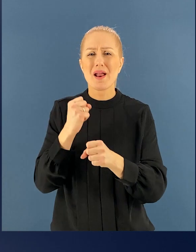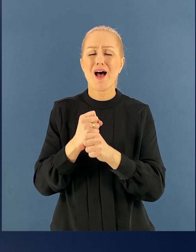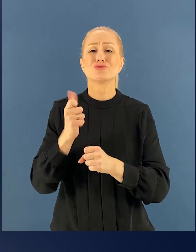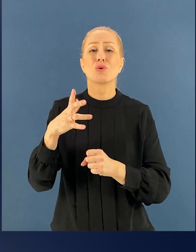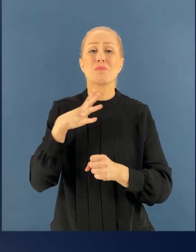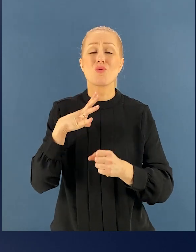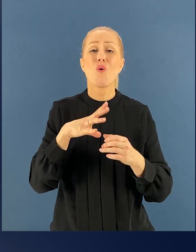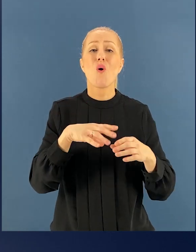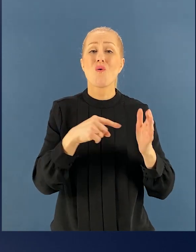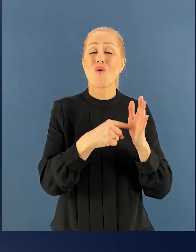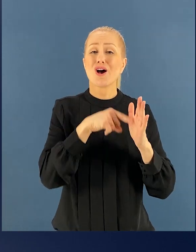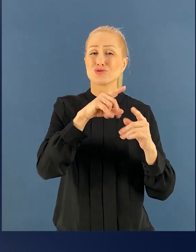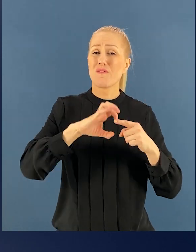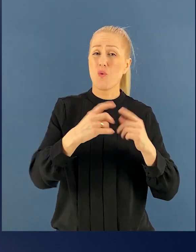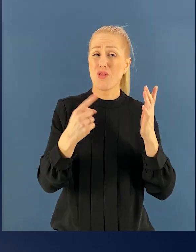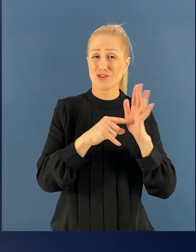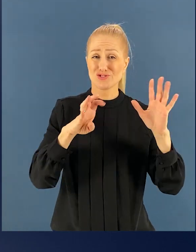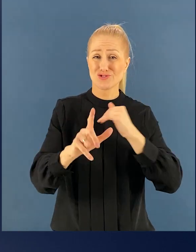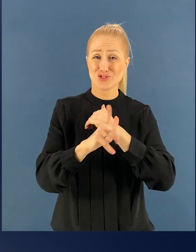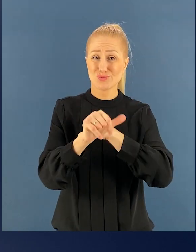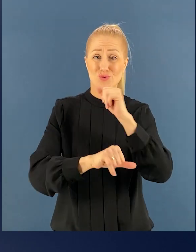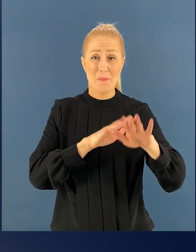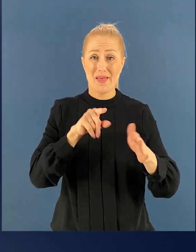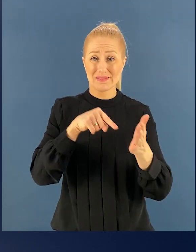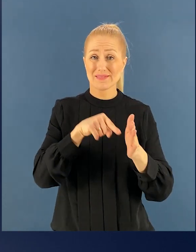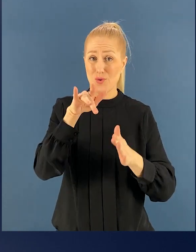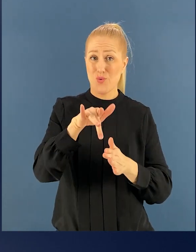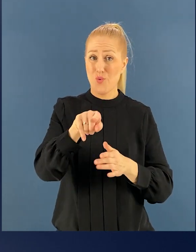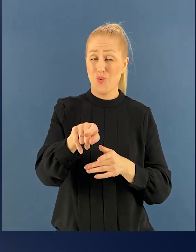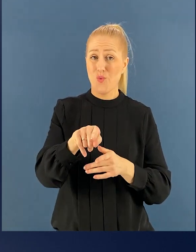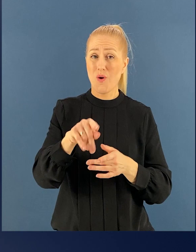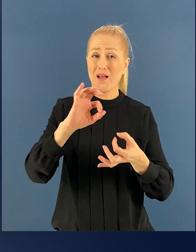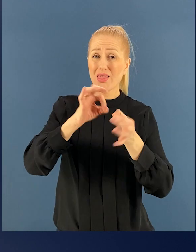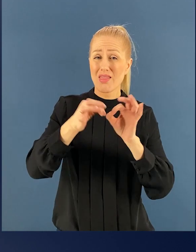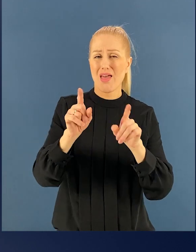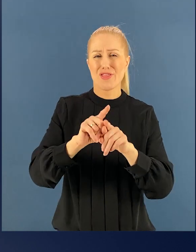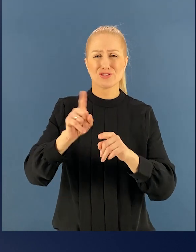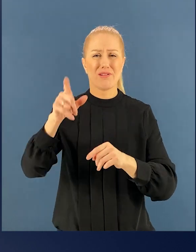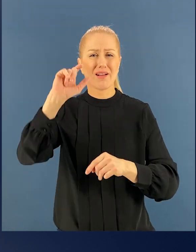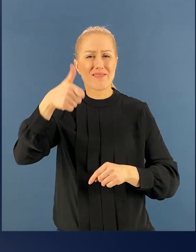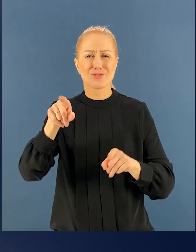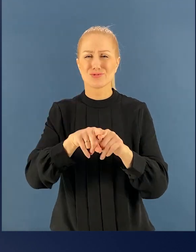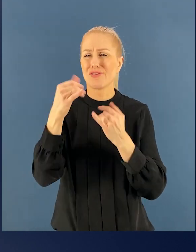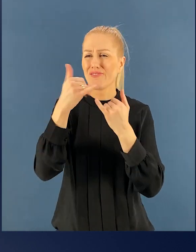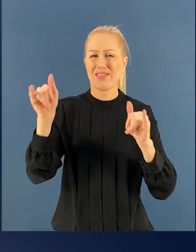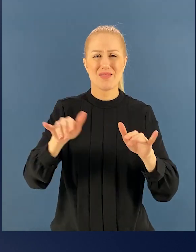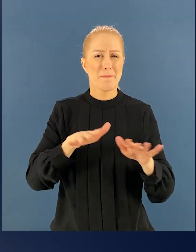tutaj, przede wszystkim w Gdyni, ale w Gdańsku i w innych miejscach, w Cinie, w